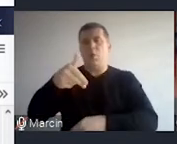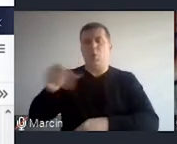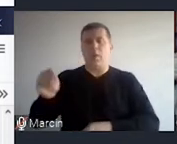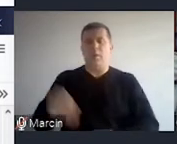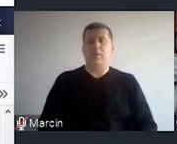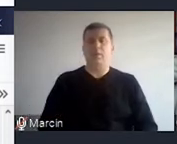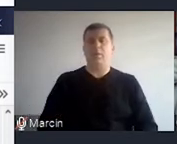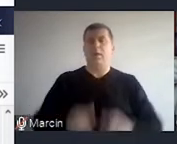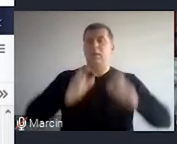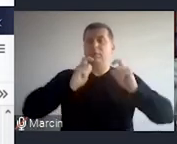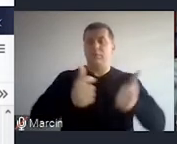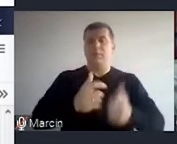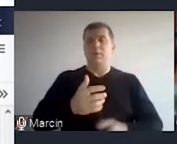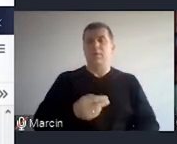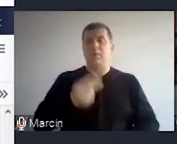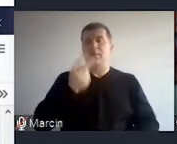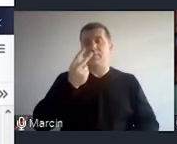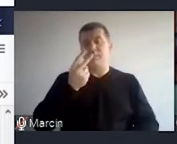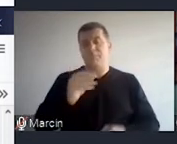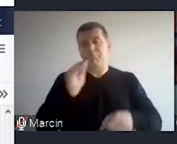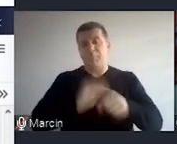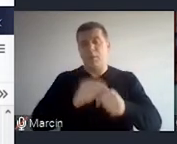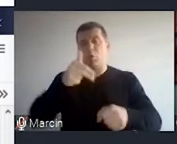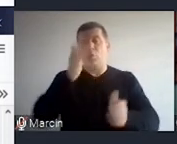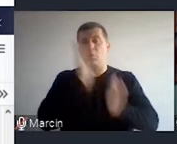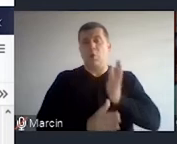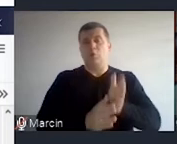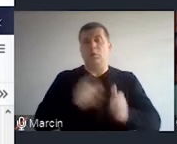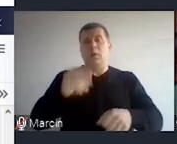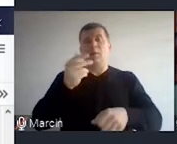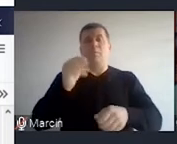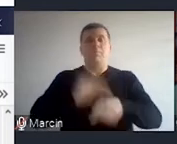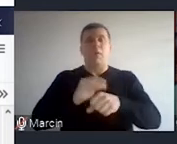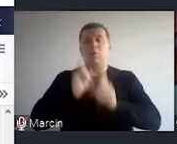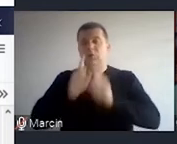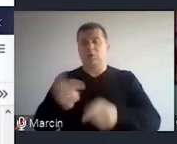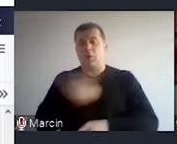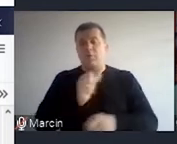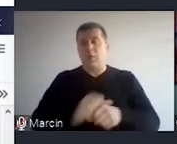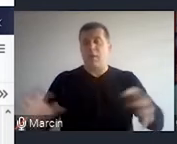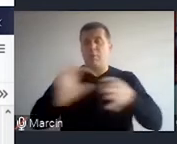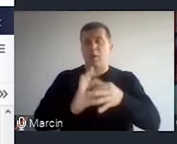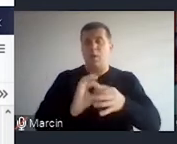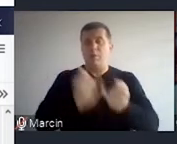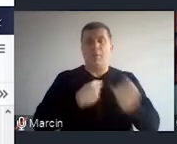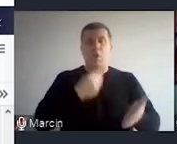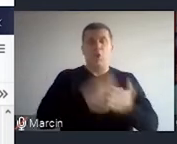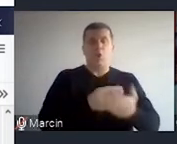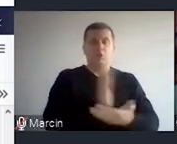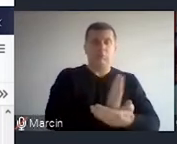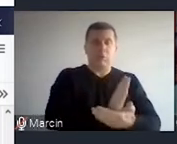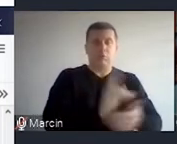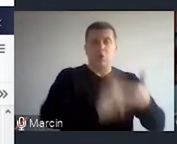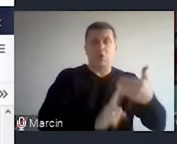w przypadku, kiedy metoda uproszczona z metodą rzeczywistą są łączone, czyli jeśli mam koszty pośrednie